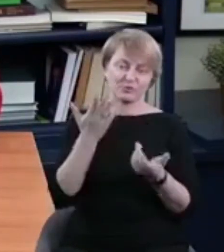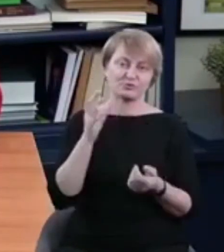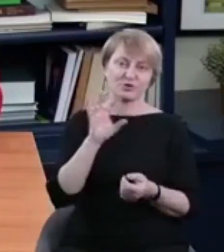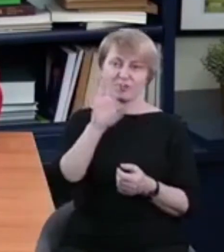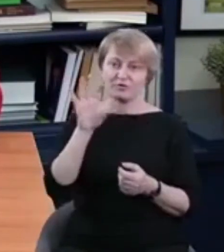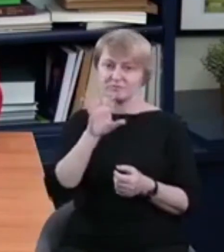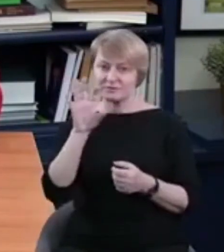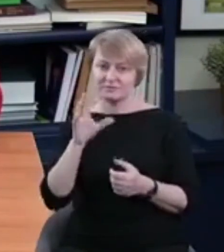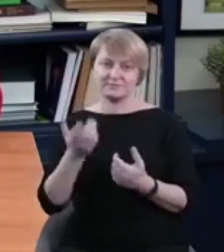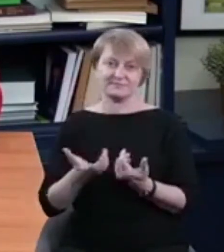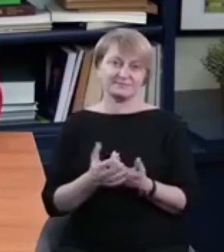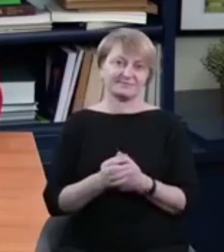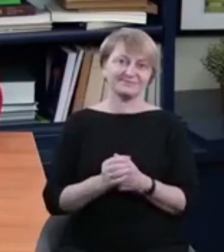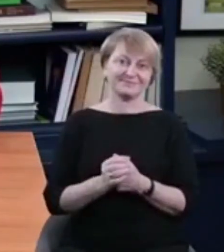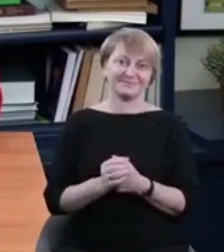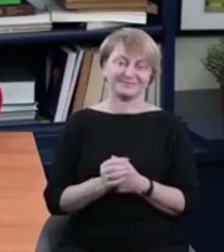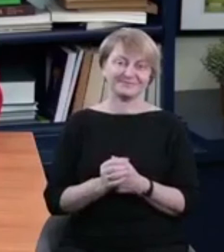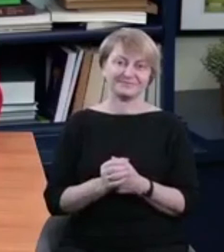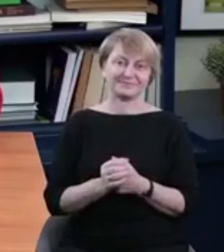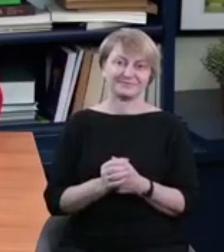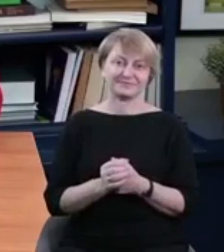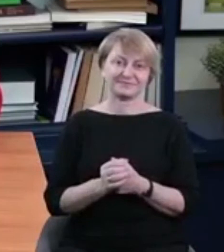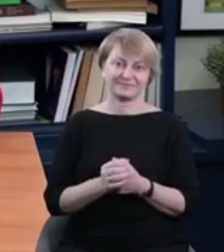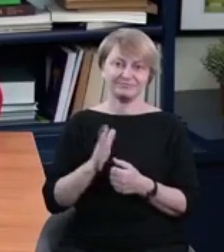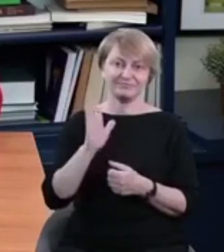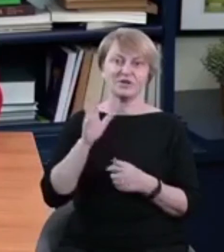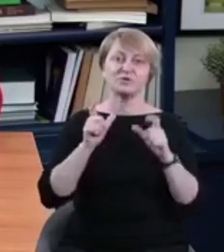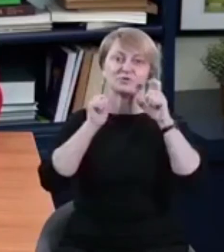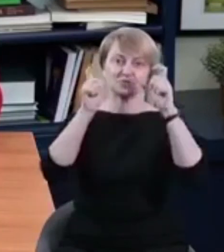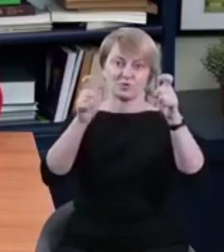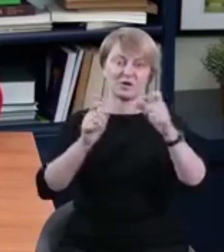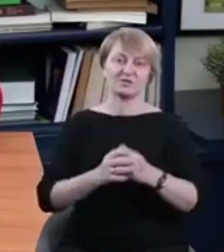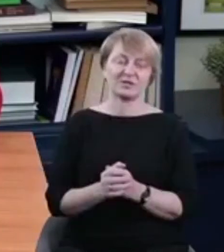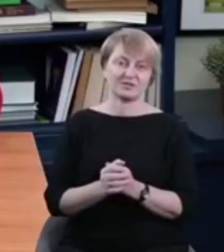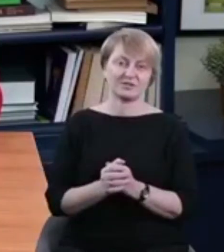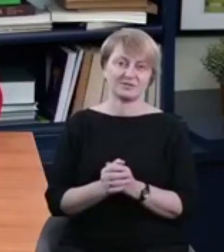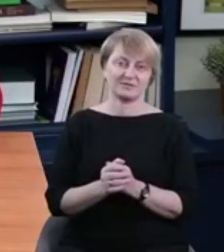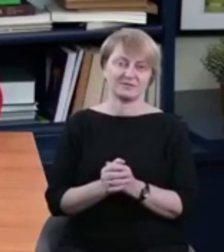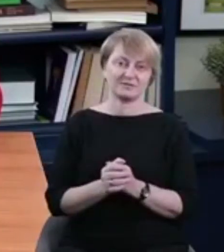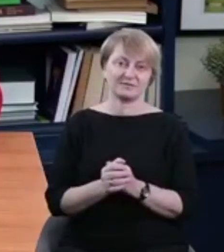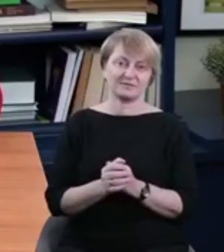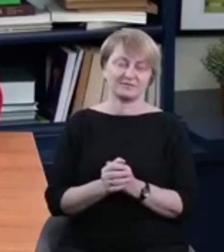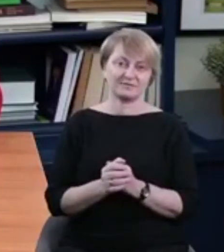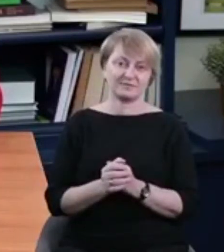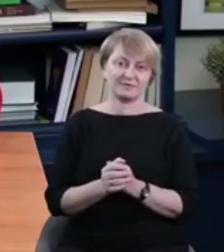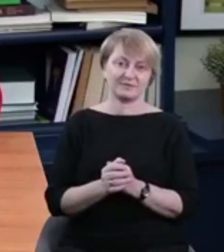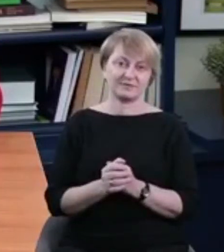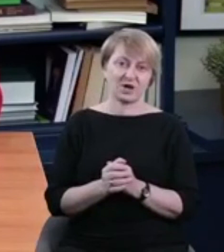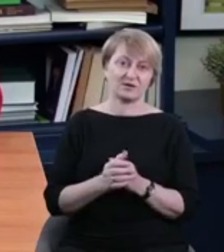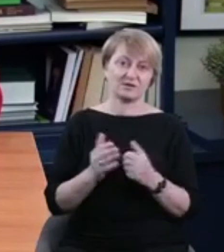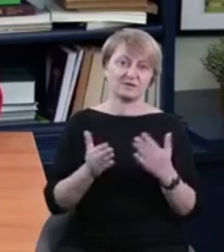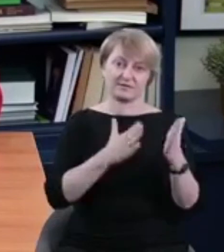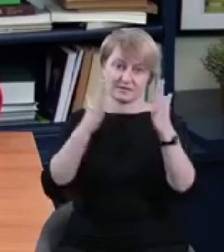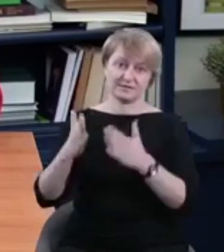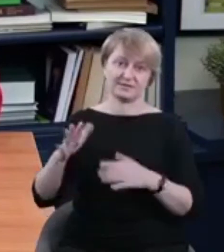przyglądajcie się im przyglądajcie się oczywiście zgłaszajcie zgłaszajcie kolejne